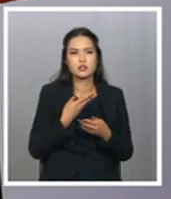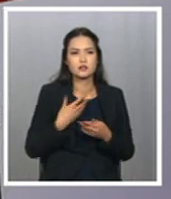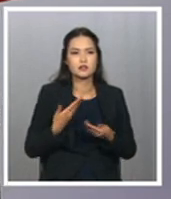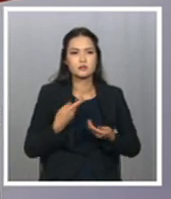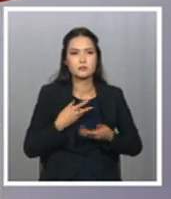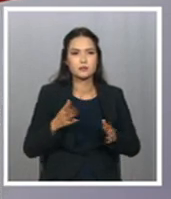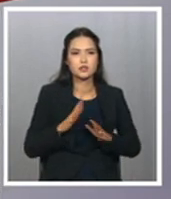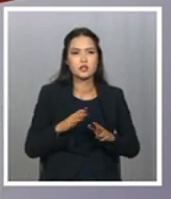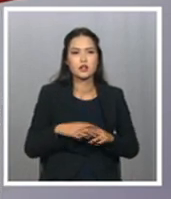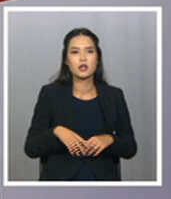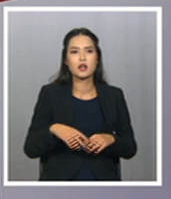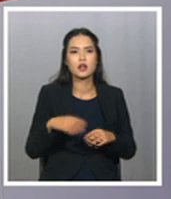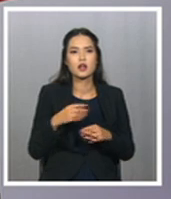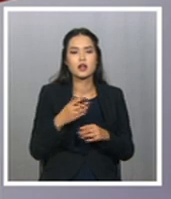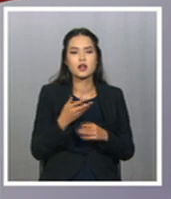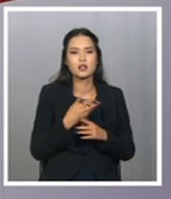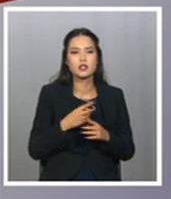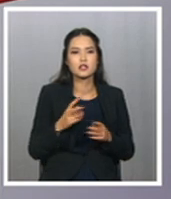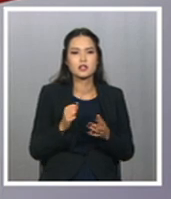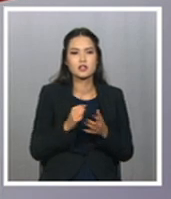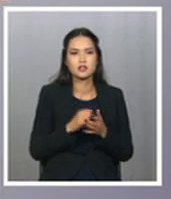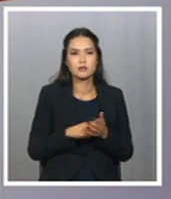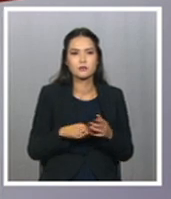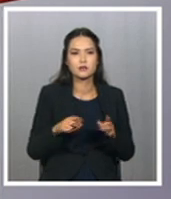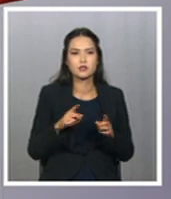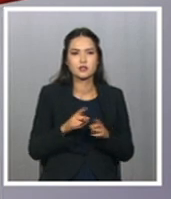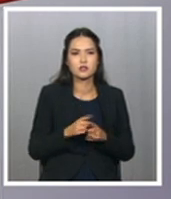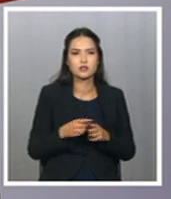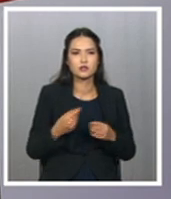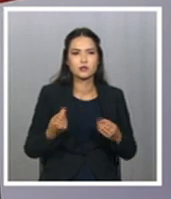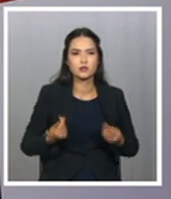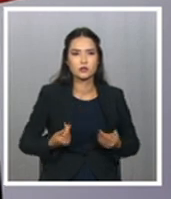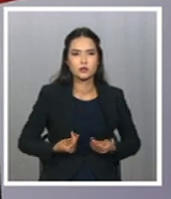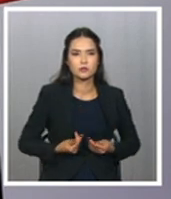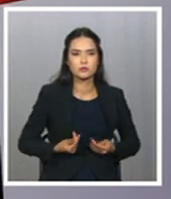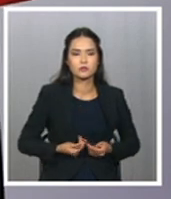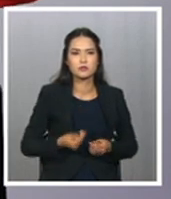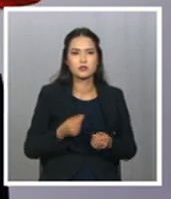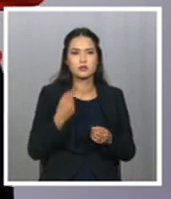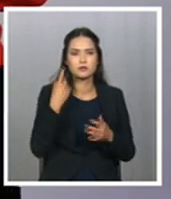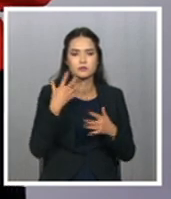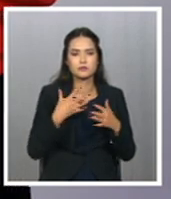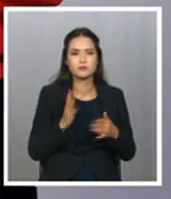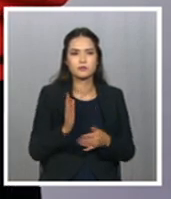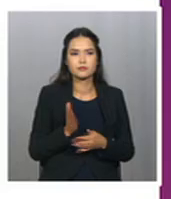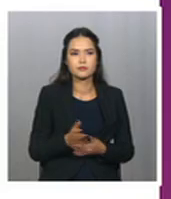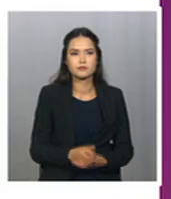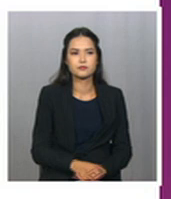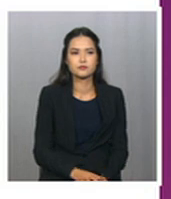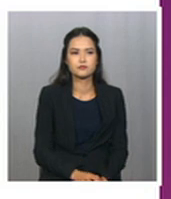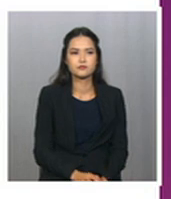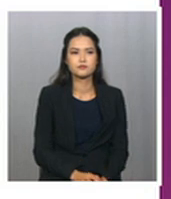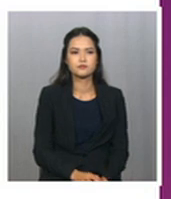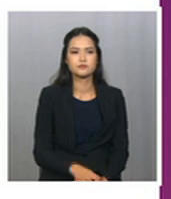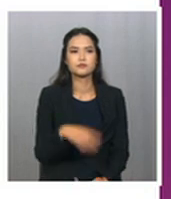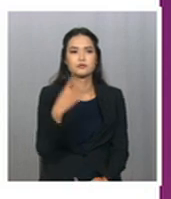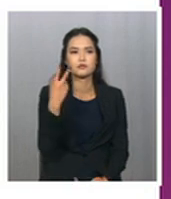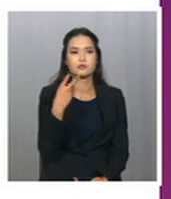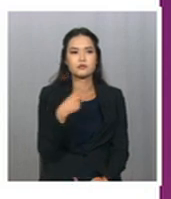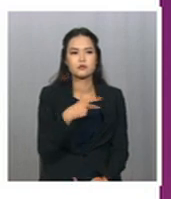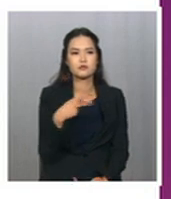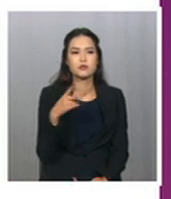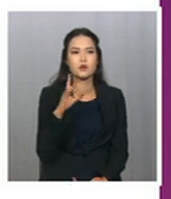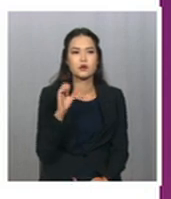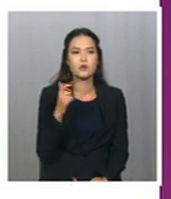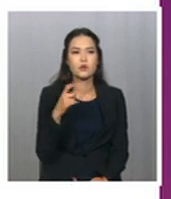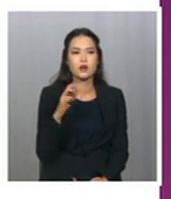еліме не берем деп өмір сүргеніне жол сілтер нақыл сөз. Ал енді екінші үзіндіде